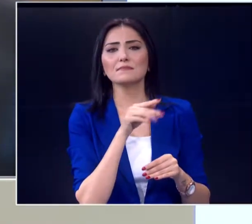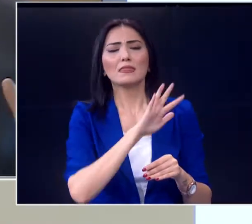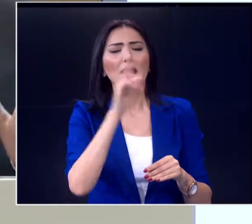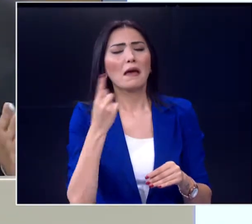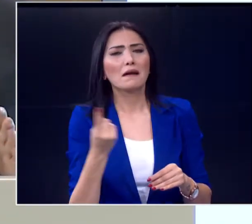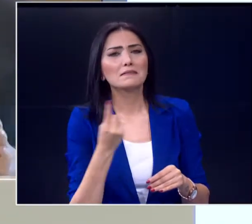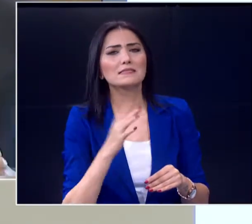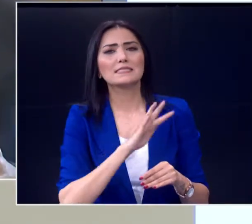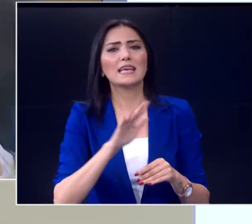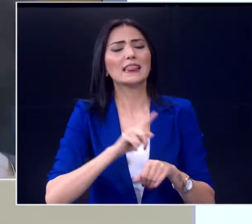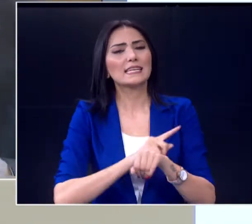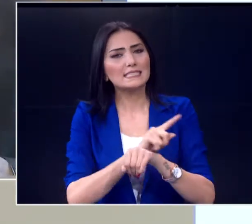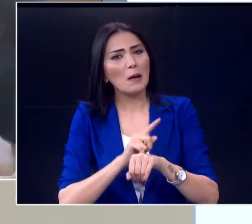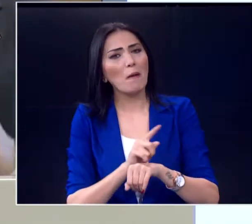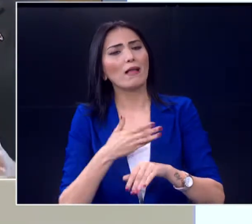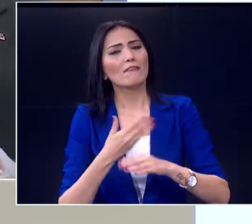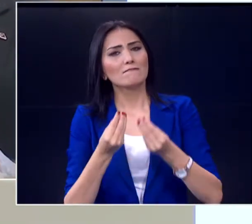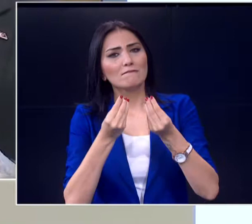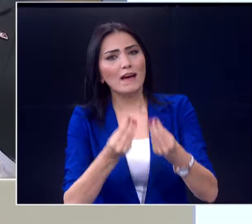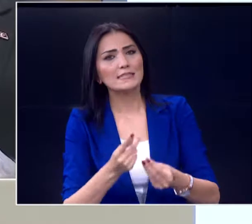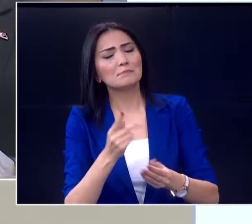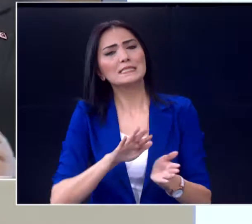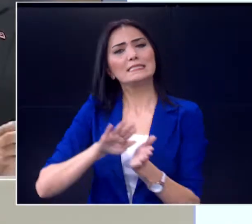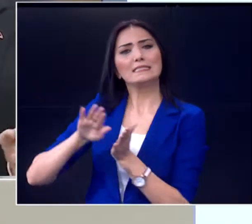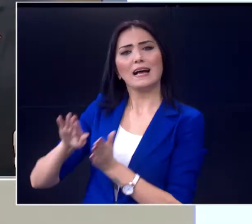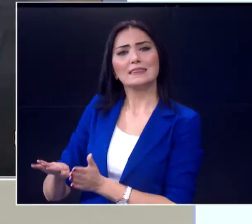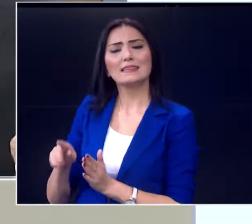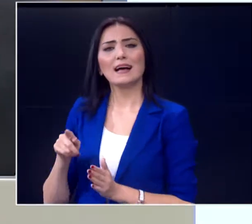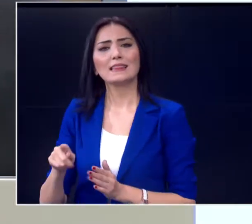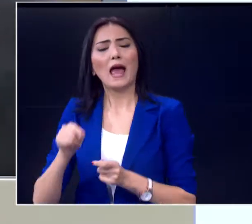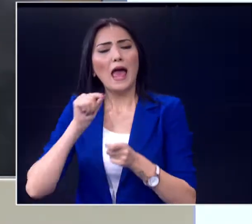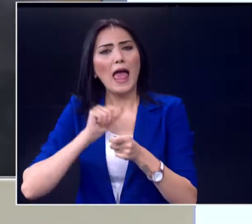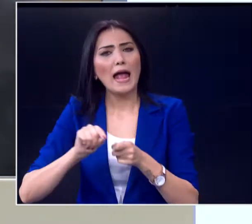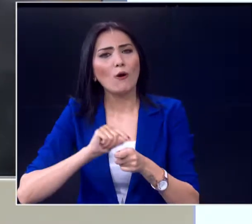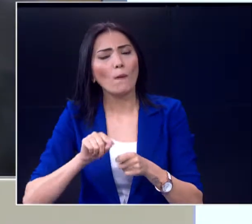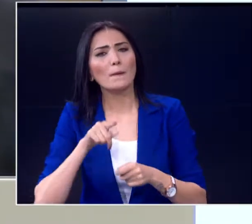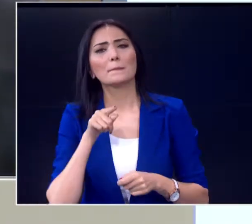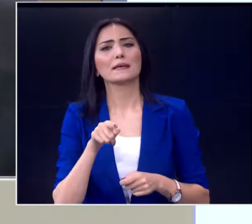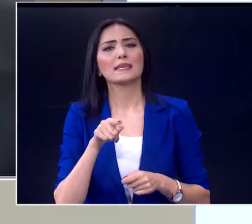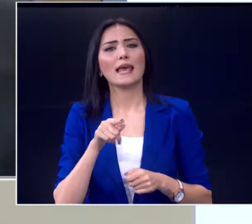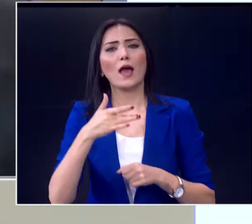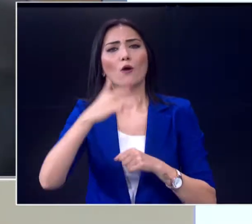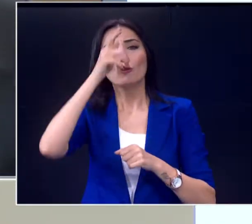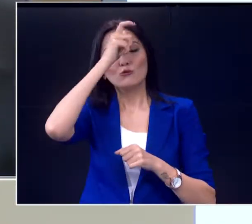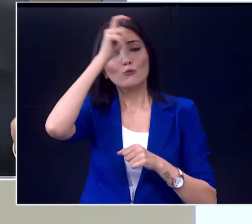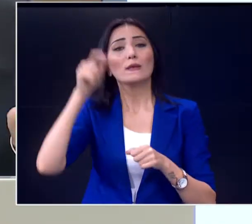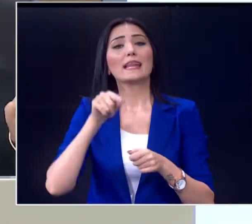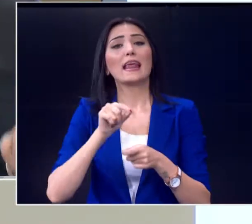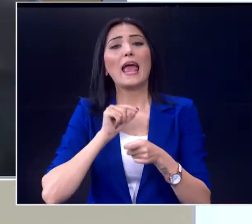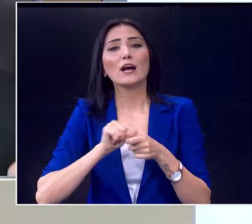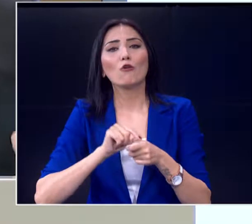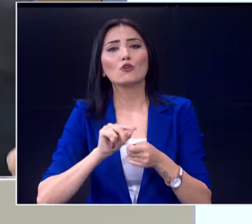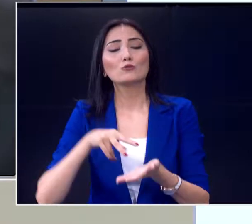gereken zamanı ayırdık, bir yandan da ekonomiye, ülkenin